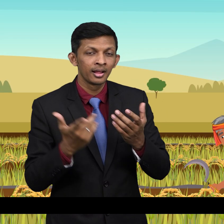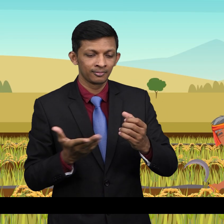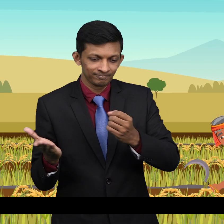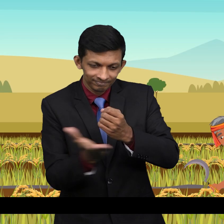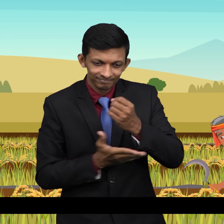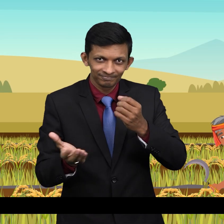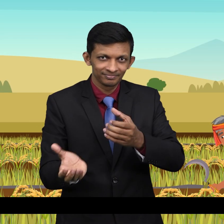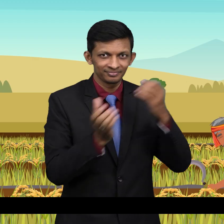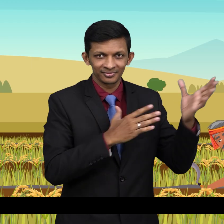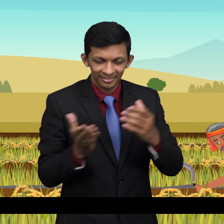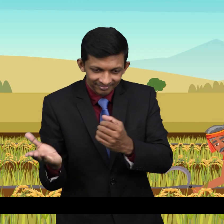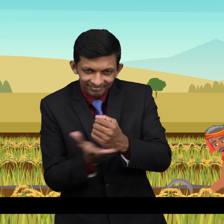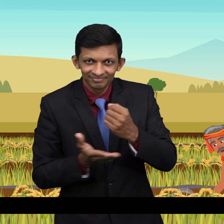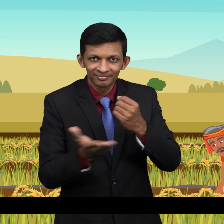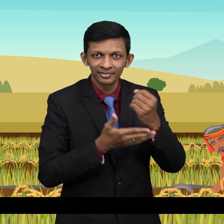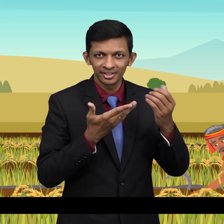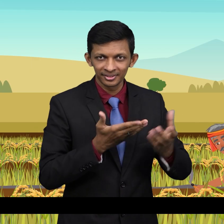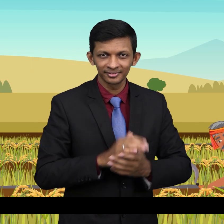कटाई,